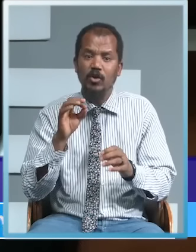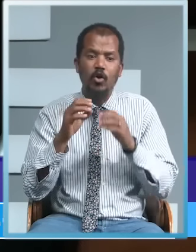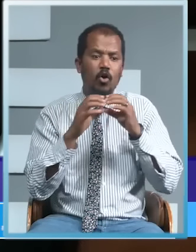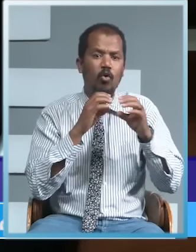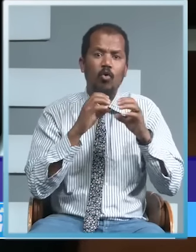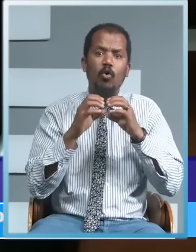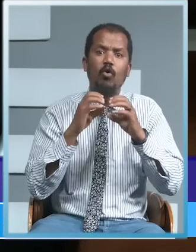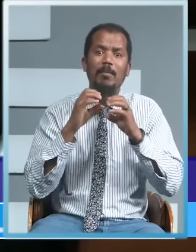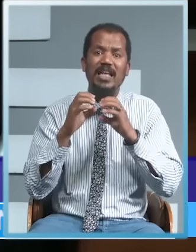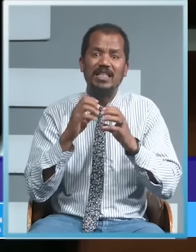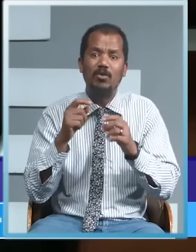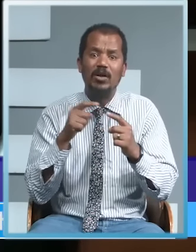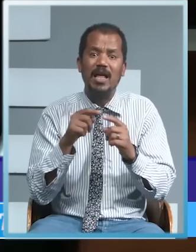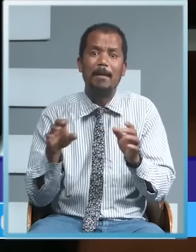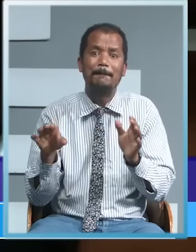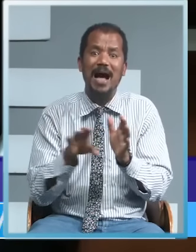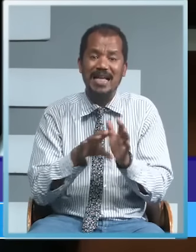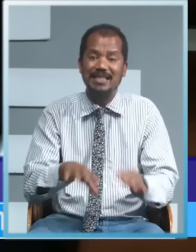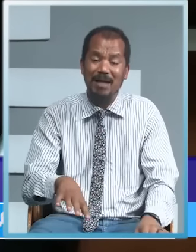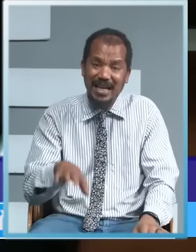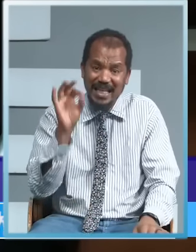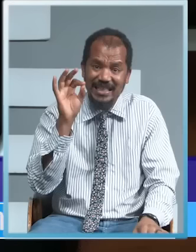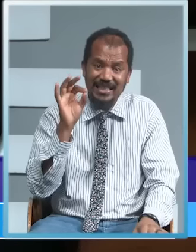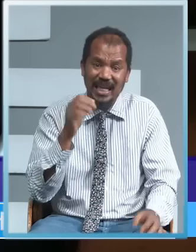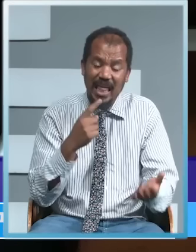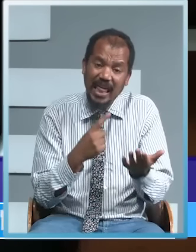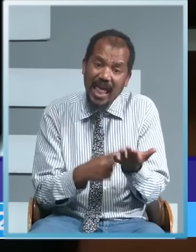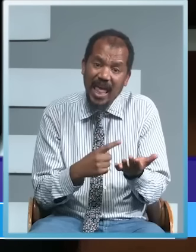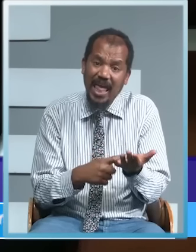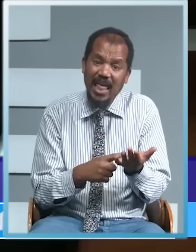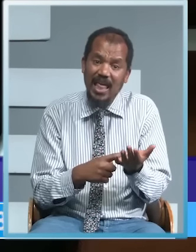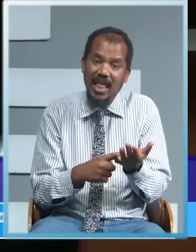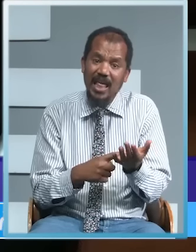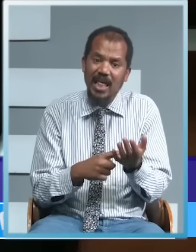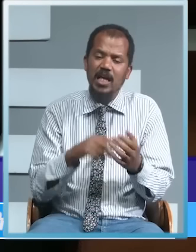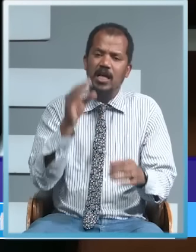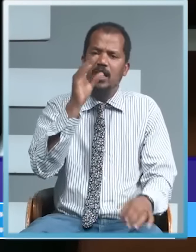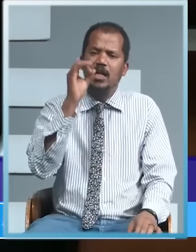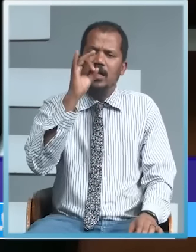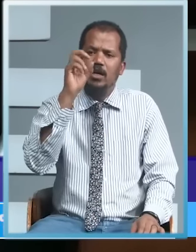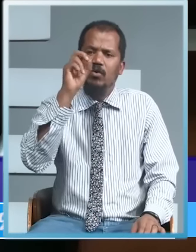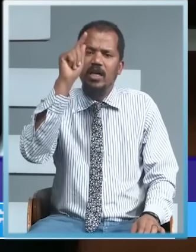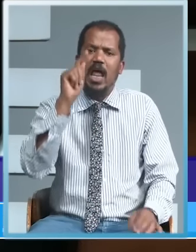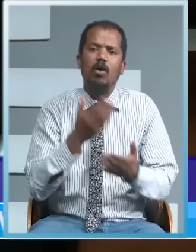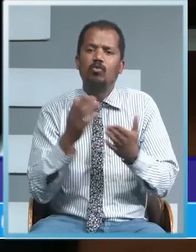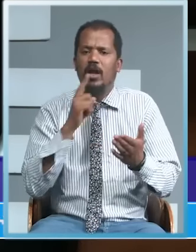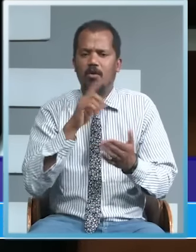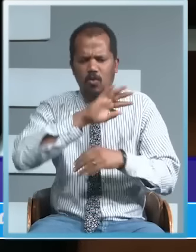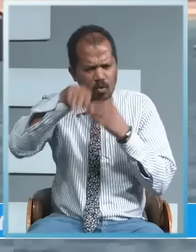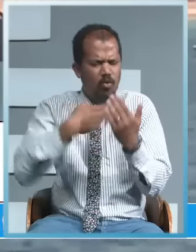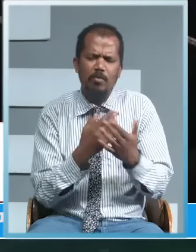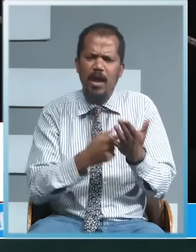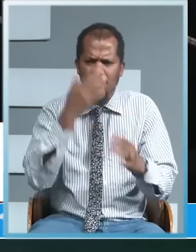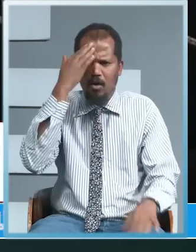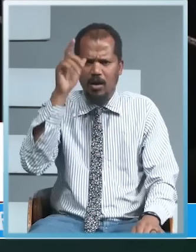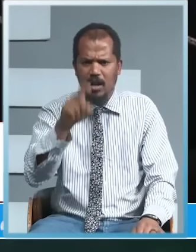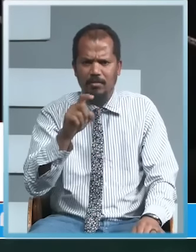የኮሚኒኬሽን እንትን አክሰስ ወደ ባህር የማግኘት ይሄ የህልውና ጉዳይ ነው። ሁሉም ይሄን ማወቅ